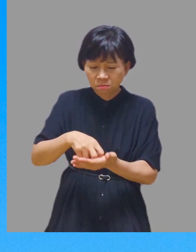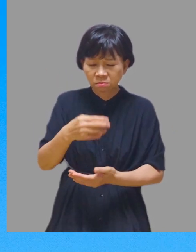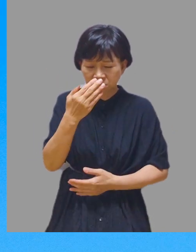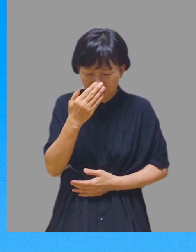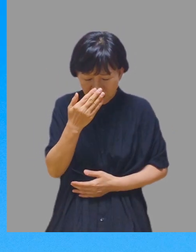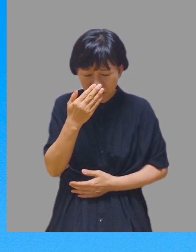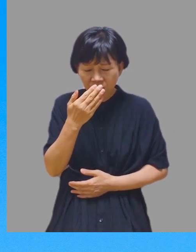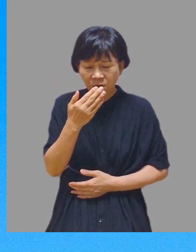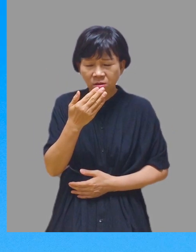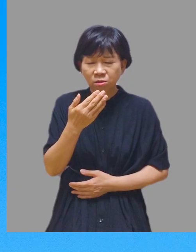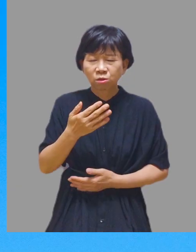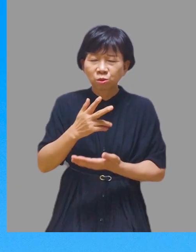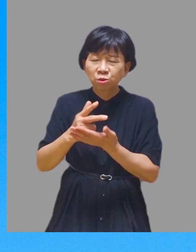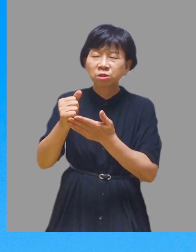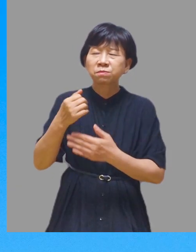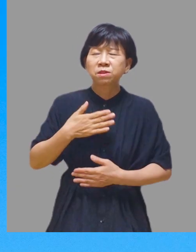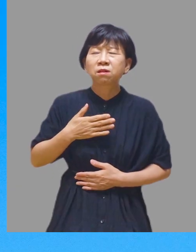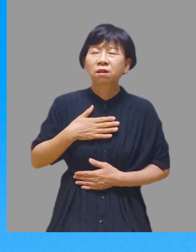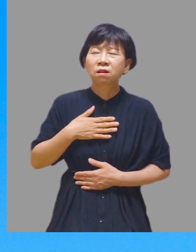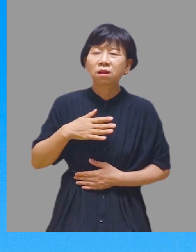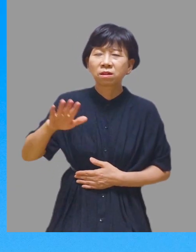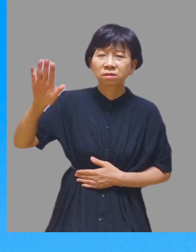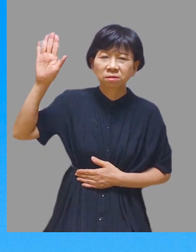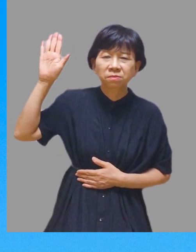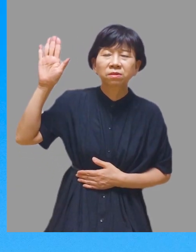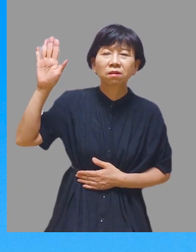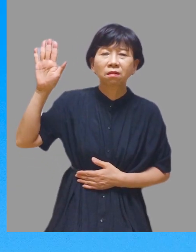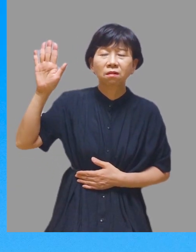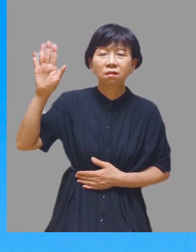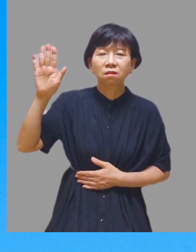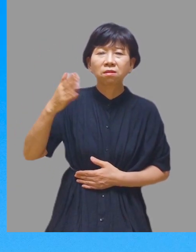제가 막아서겠습니다. 제가 기도하겠습니다.